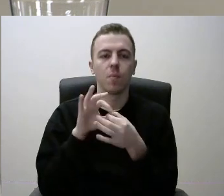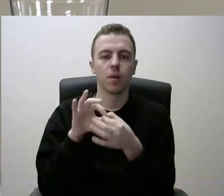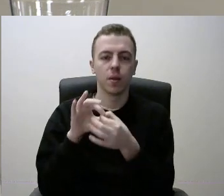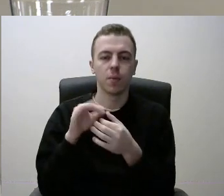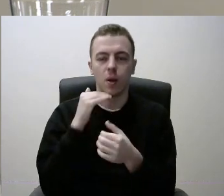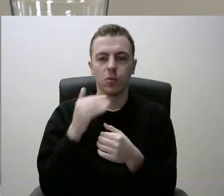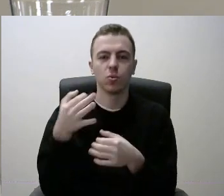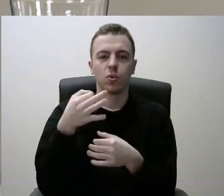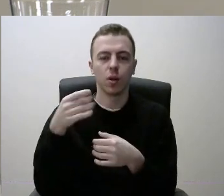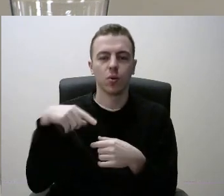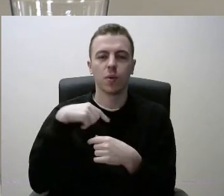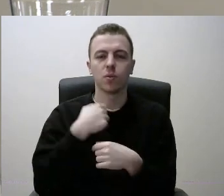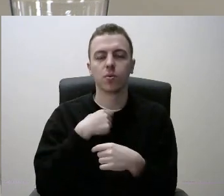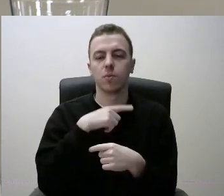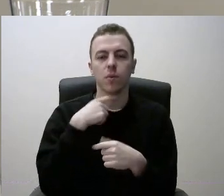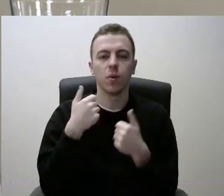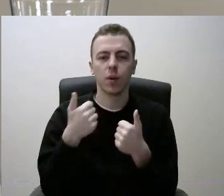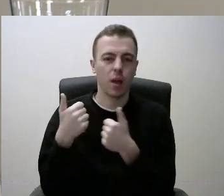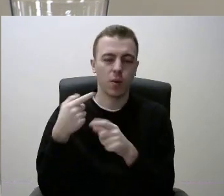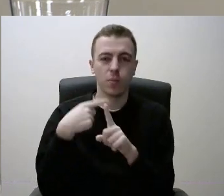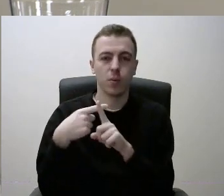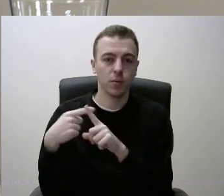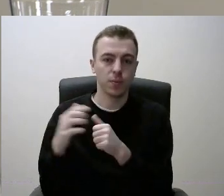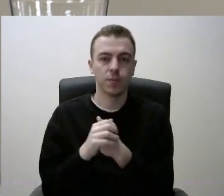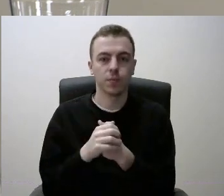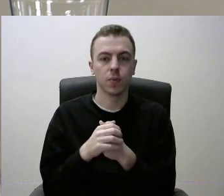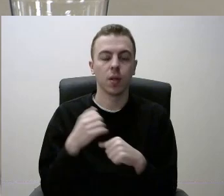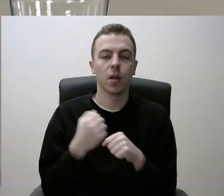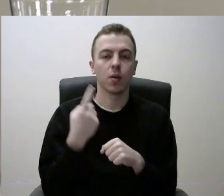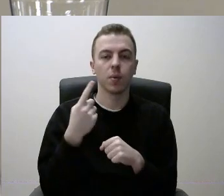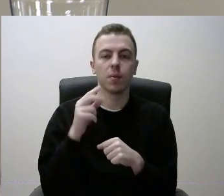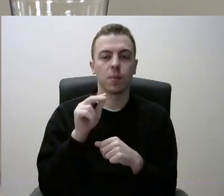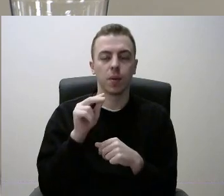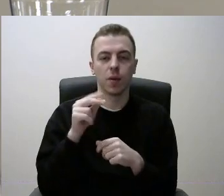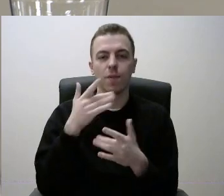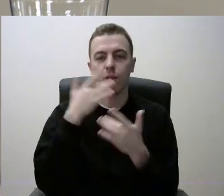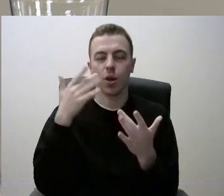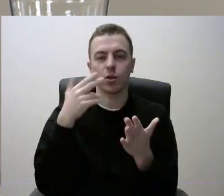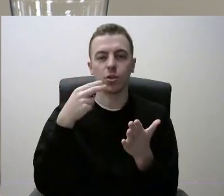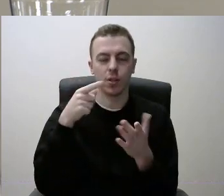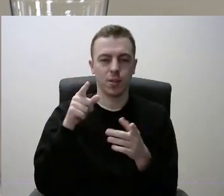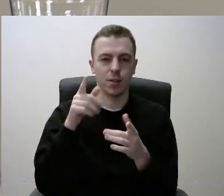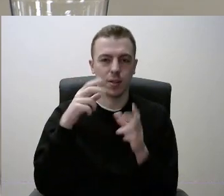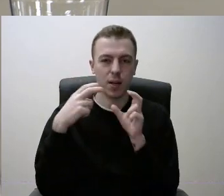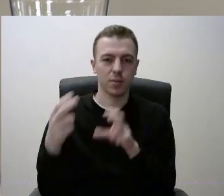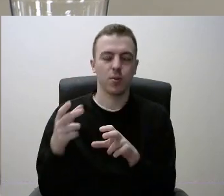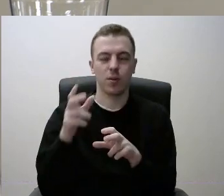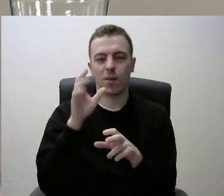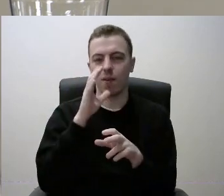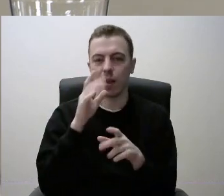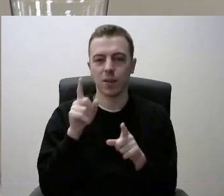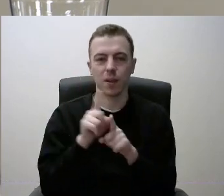rajonu mes turim daug bendrų dalykų. Visų pirma, reikėtų paminėti ir tą patį ir viešąją transportą, ir Klaipėdos vandenis yra ta pati